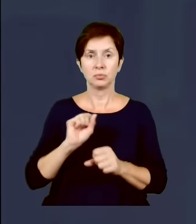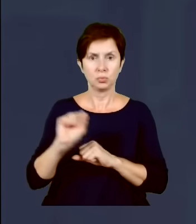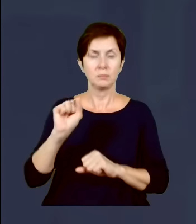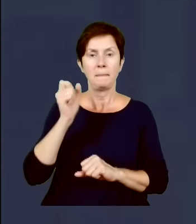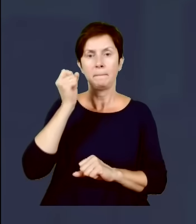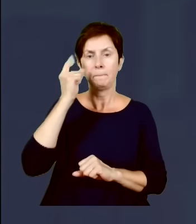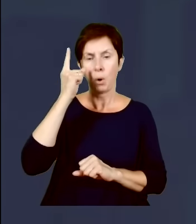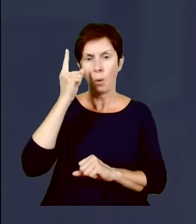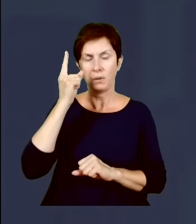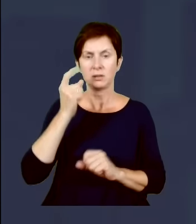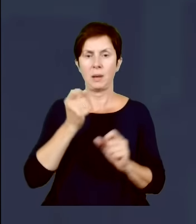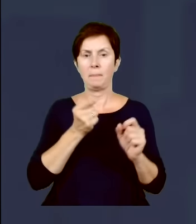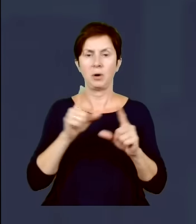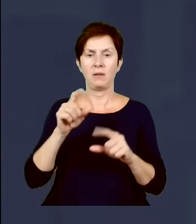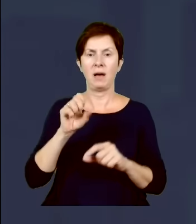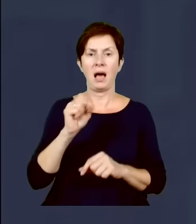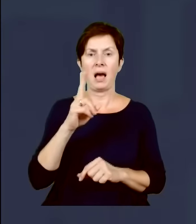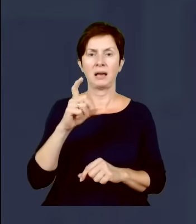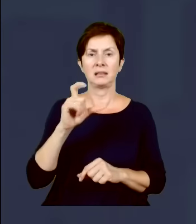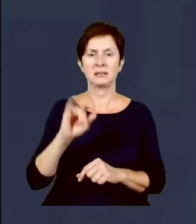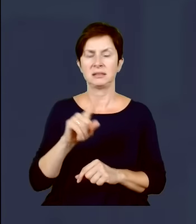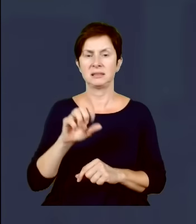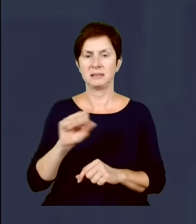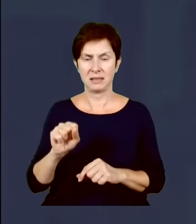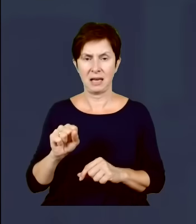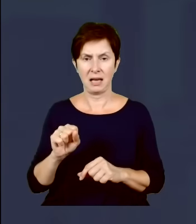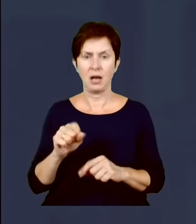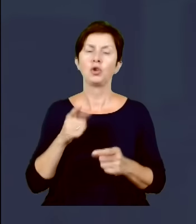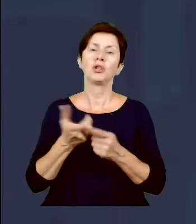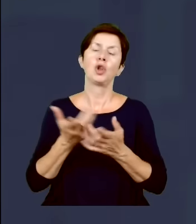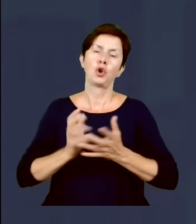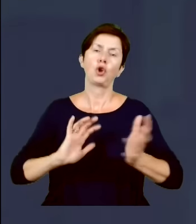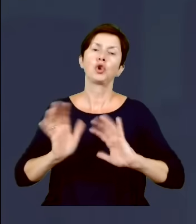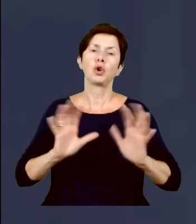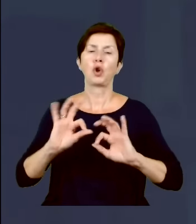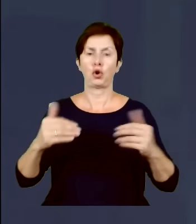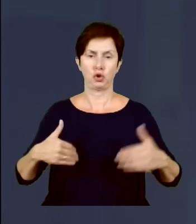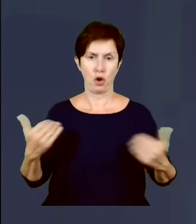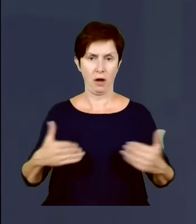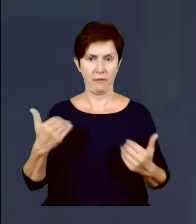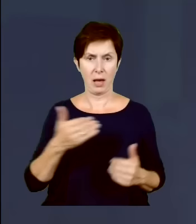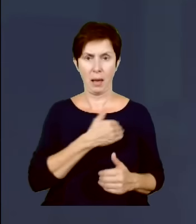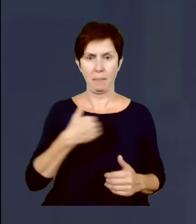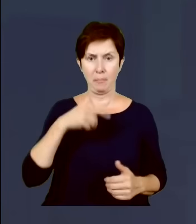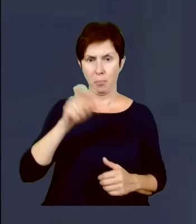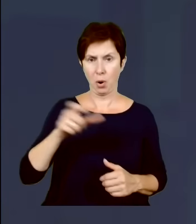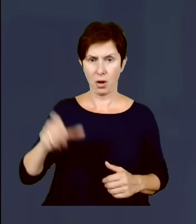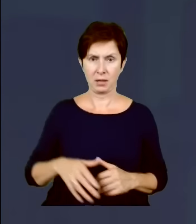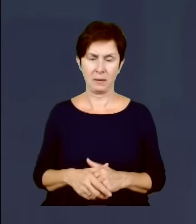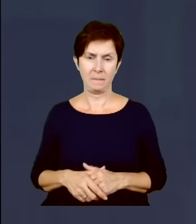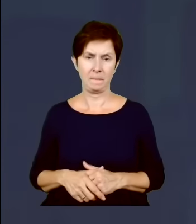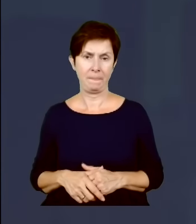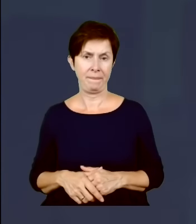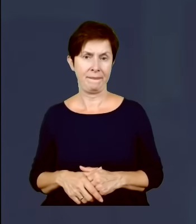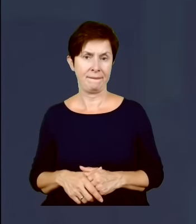znacznego podwyższania akcyzy oczywiście też opakowane w tą troskę o zdrowie Polaków No tylko że że w taki sposób